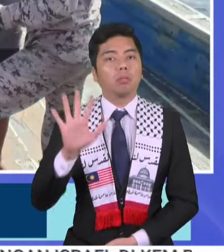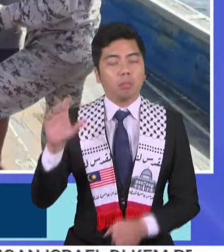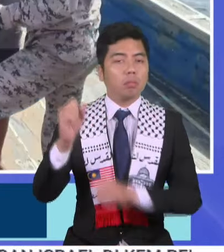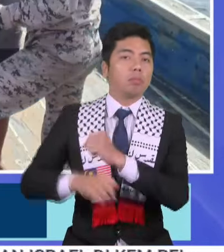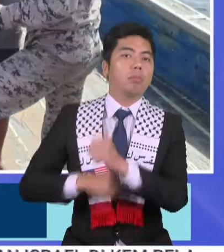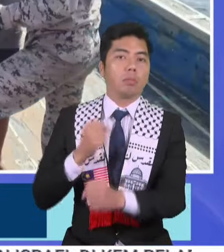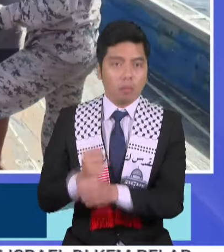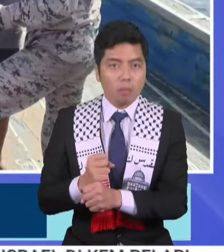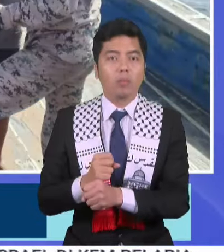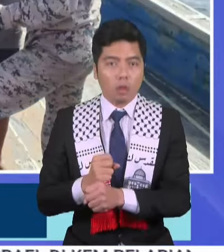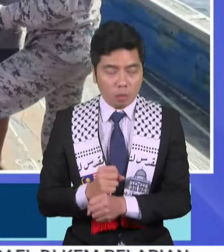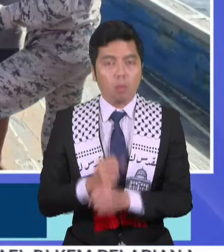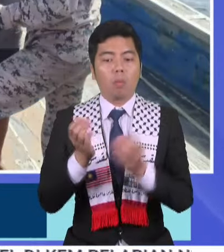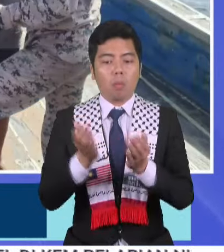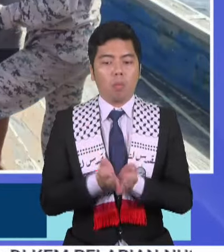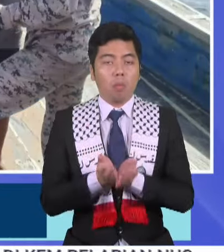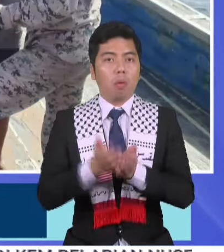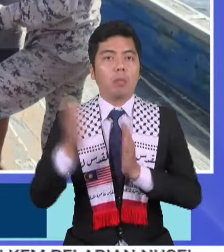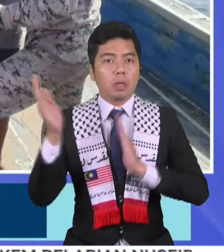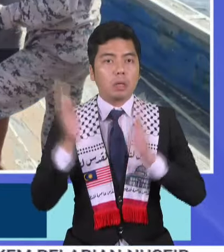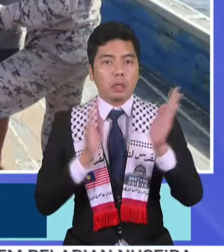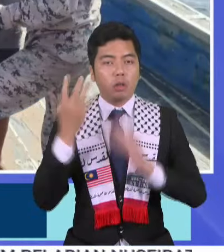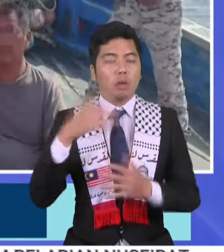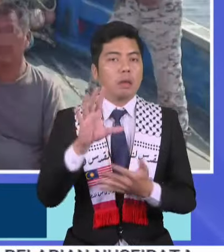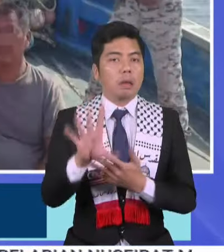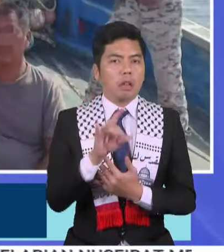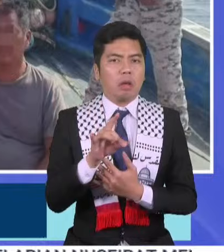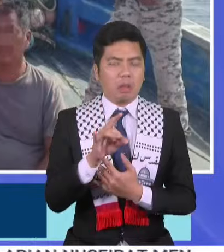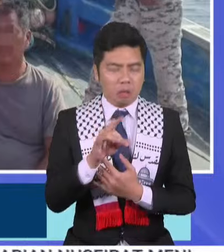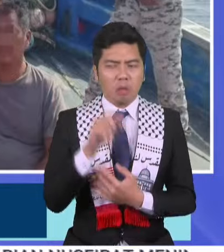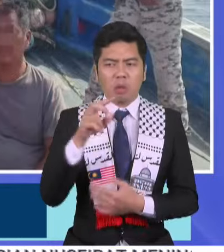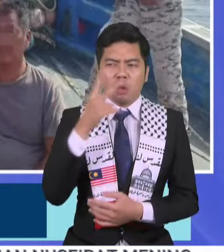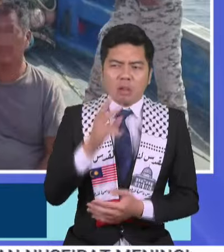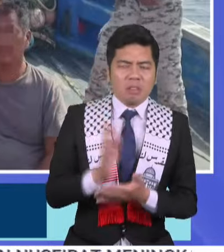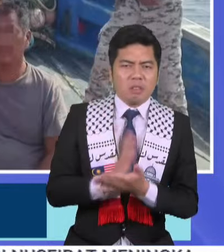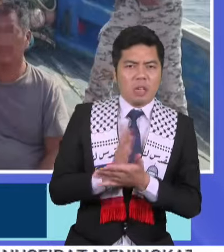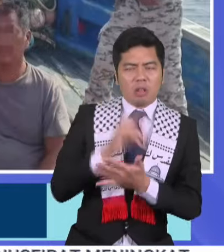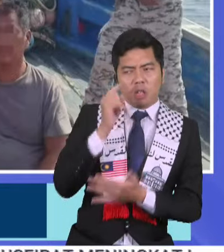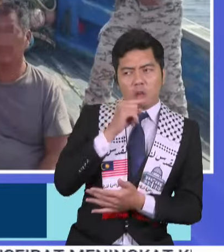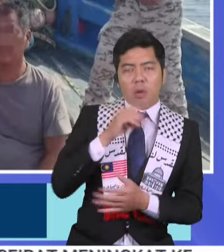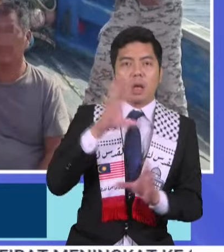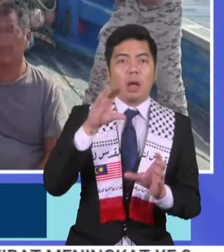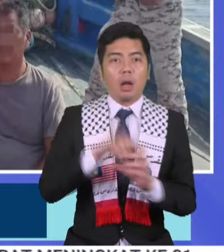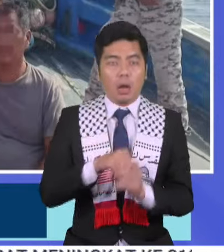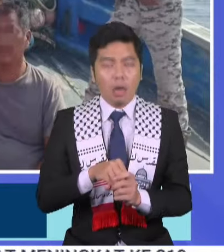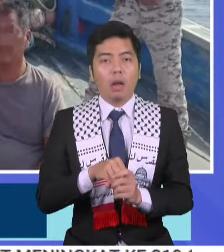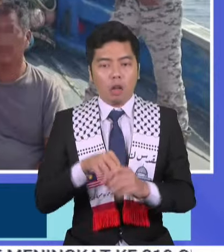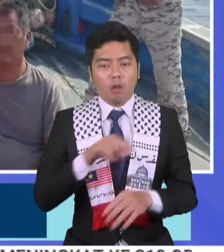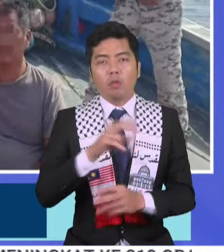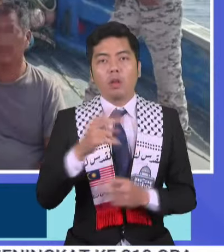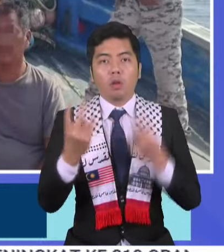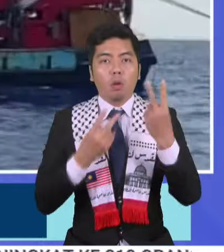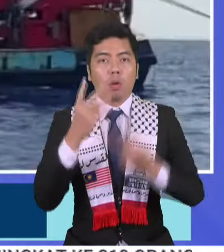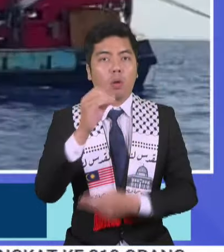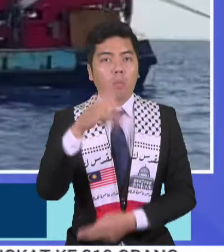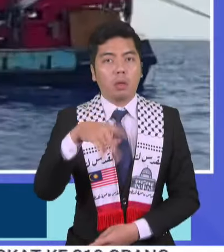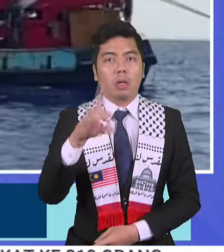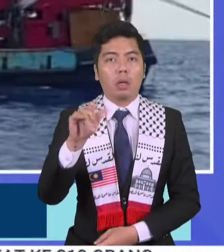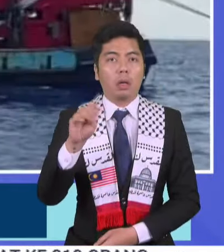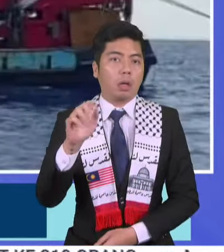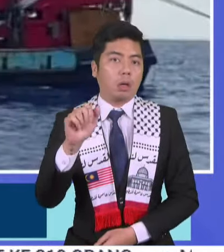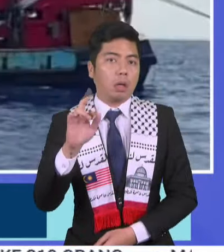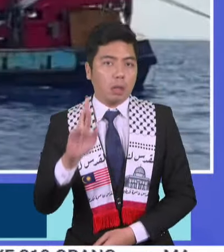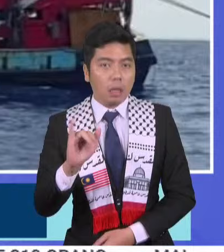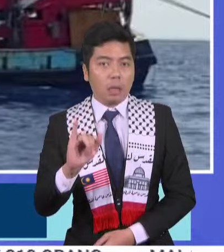hingga 55 tahun. Bot tempatan terbabit dikesan dalam keadaan mencurigakan ketika rondaan Op Damai, Op Naga Barat dan Op